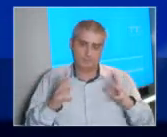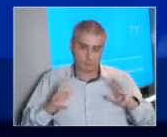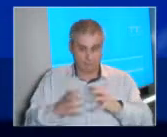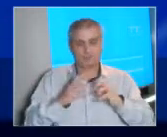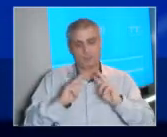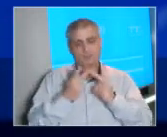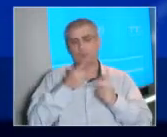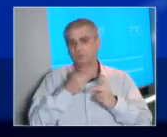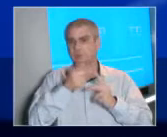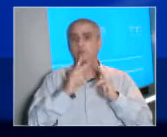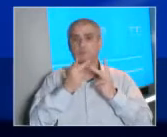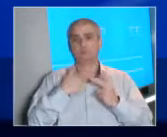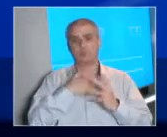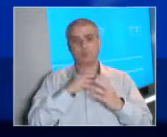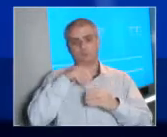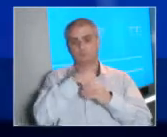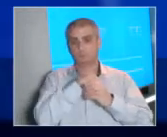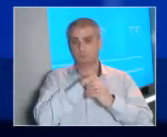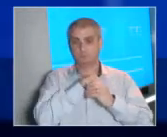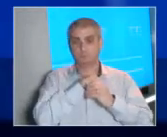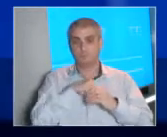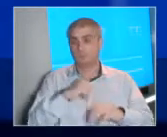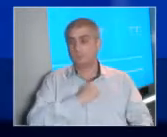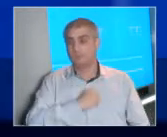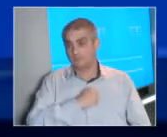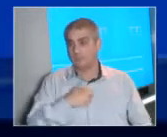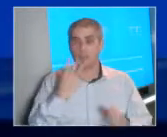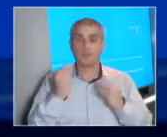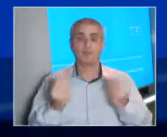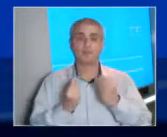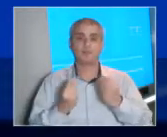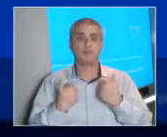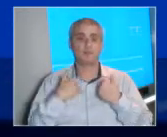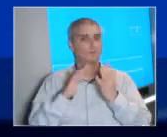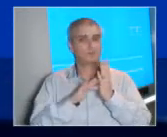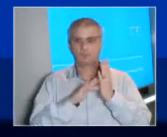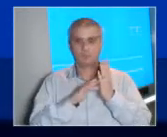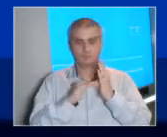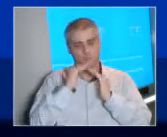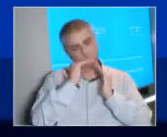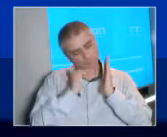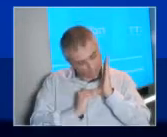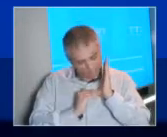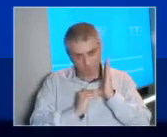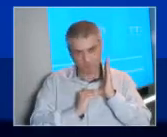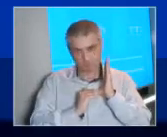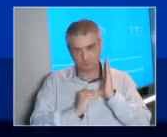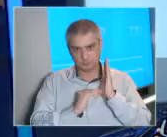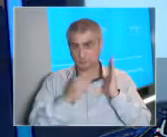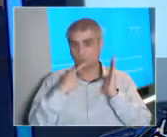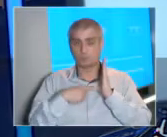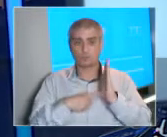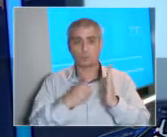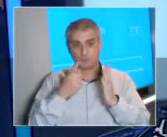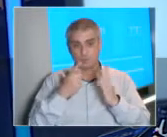ולחבורה, לקבוצה הזאת, זאת הקבוצה שאנחנו רוצים להשתייך אליה. לצערי, בהרבה מאוד דברים, אנחנו נמצאים היום בתחתית המדדים של ה-OECD. אם אני אקח